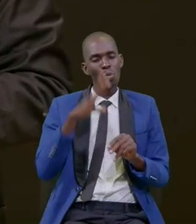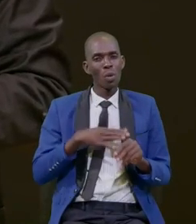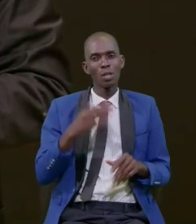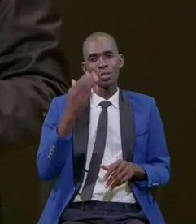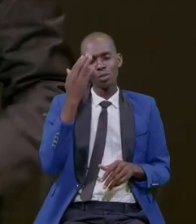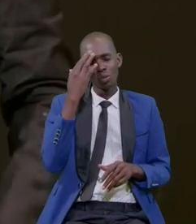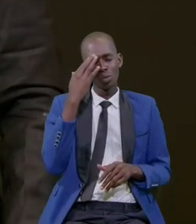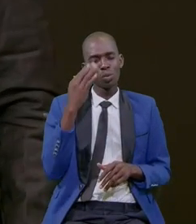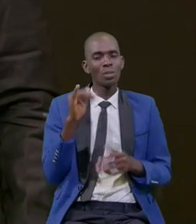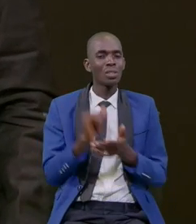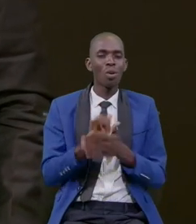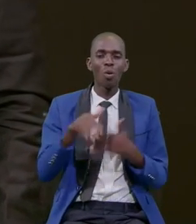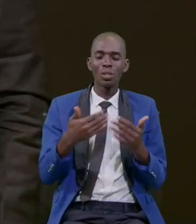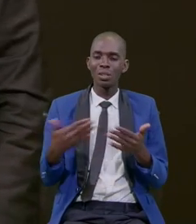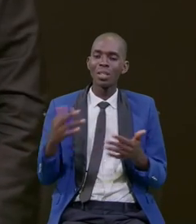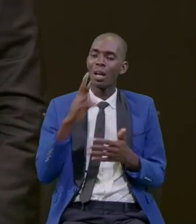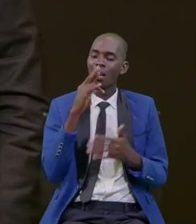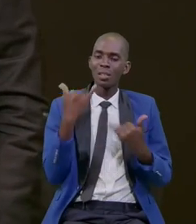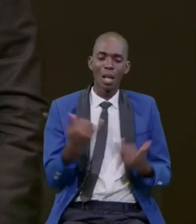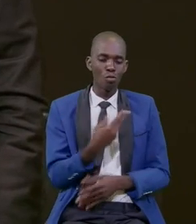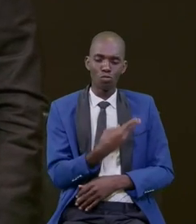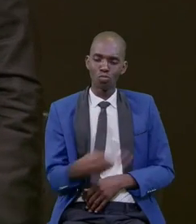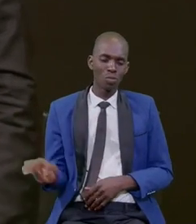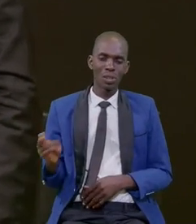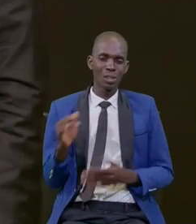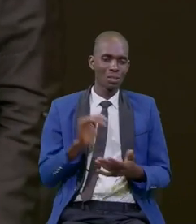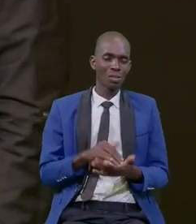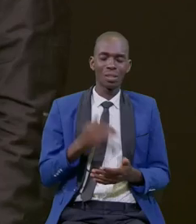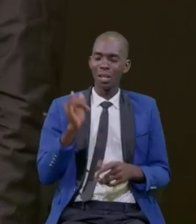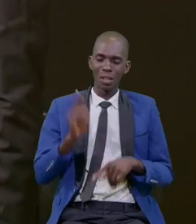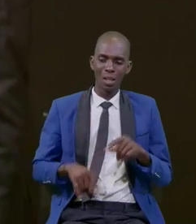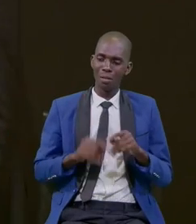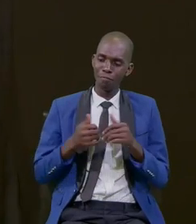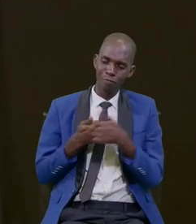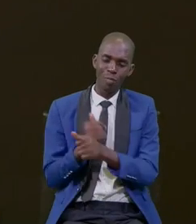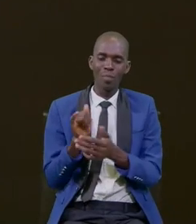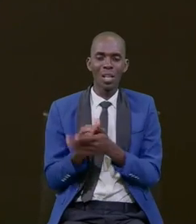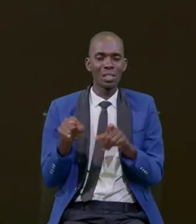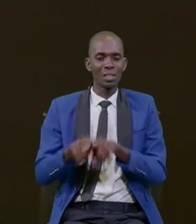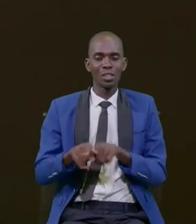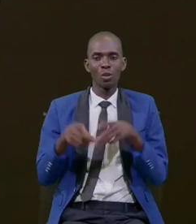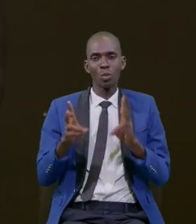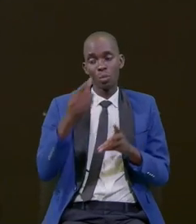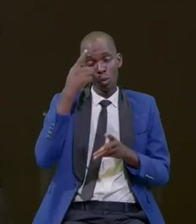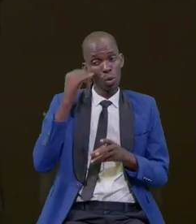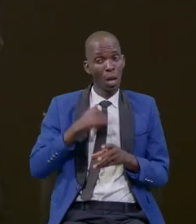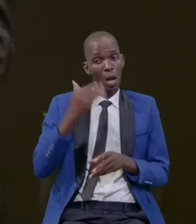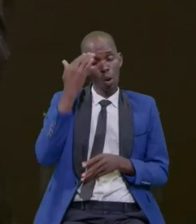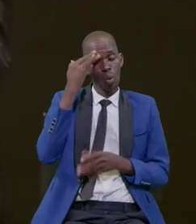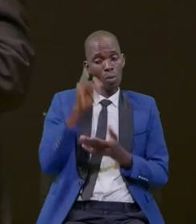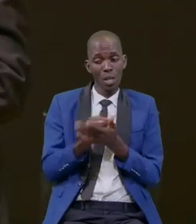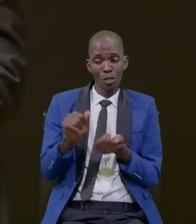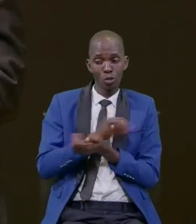pas offert son corps. Que maintenant, qu'elle ne pouvait pas aller à cette direction, emprunter la